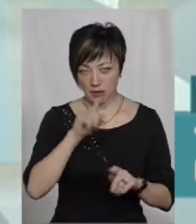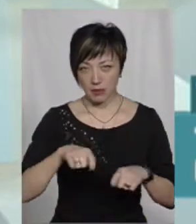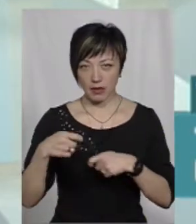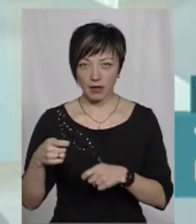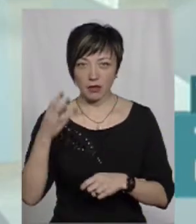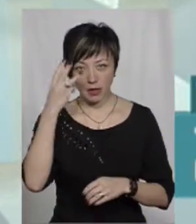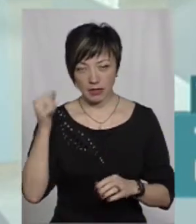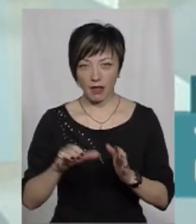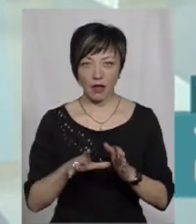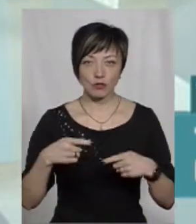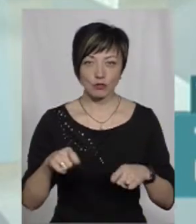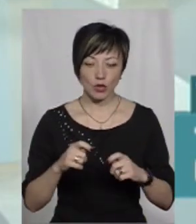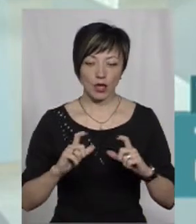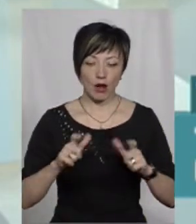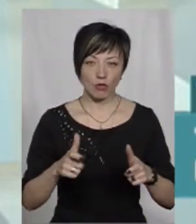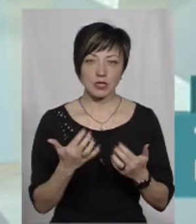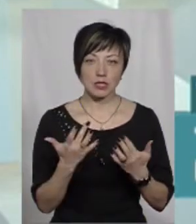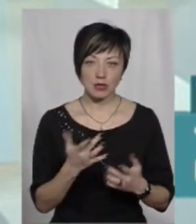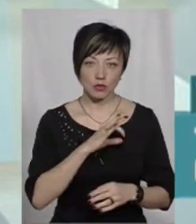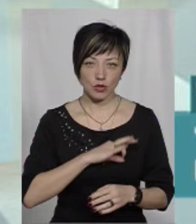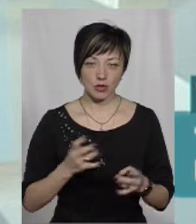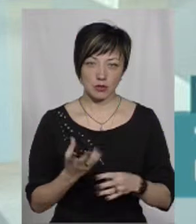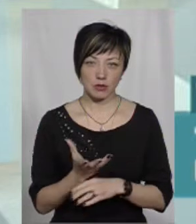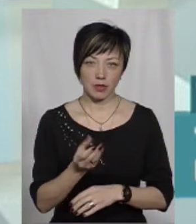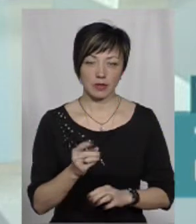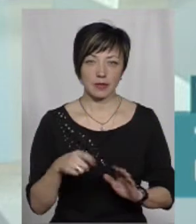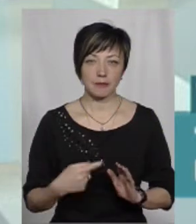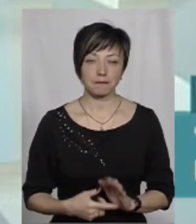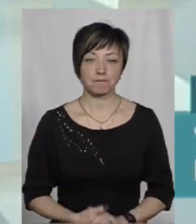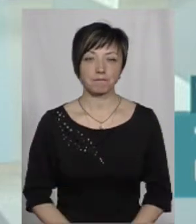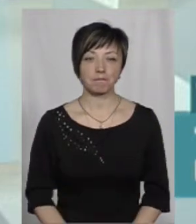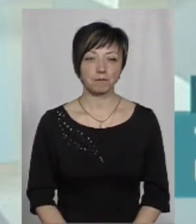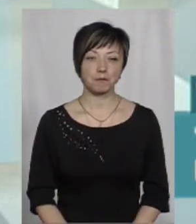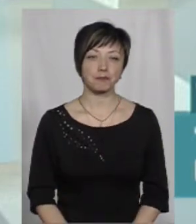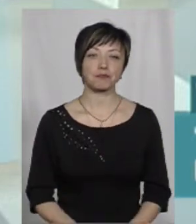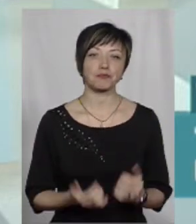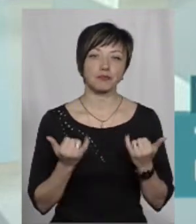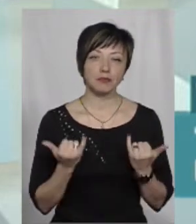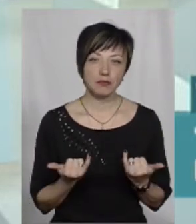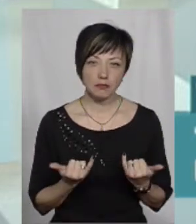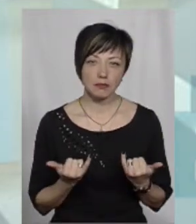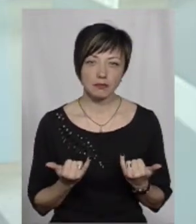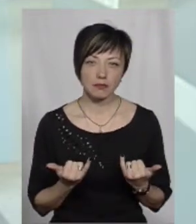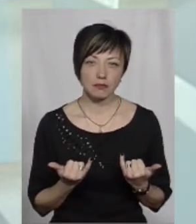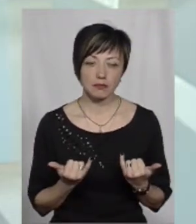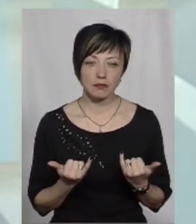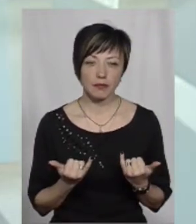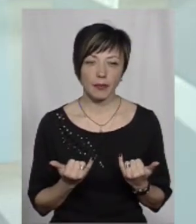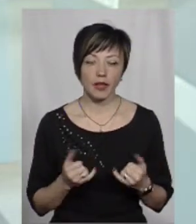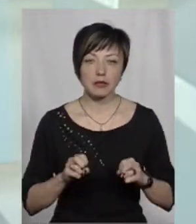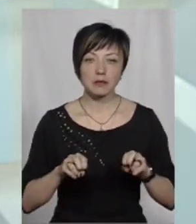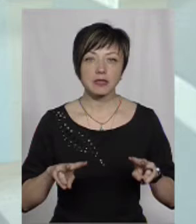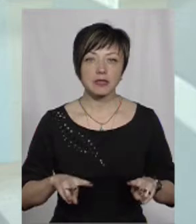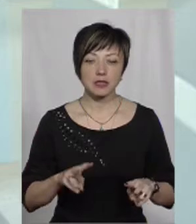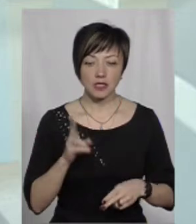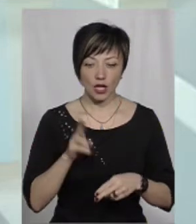«Хмельницькенергосбут», і «Хмельницькенергосбут» виставив нарахування, скільки споживачу необхідно сплатити. Зараз наразі, скажімо,